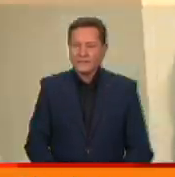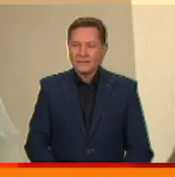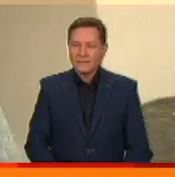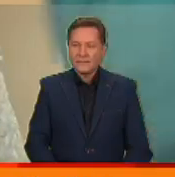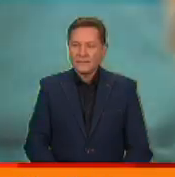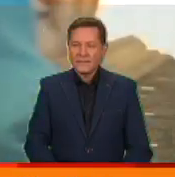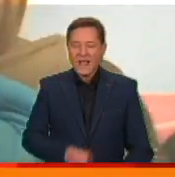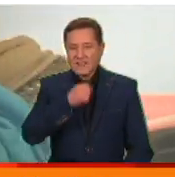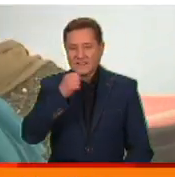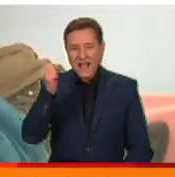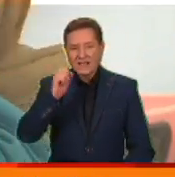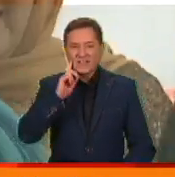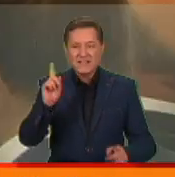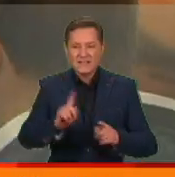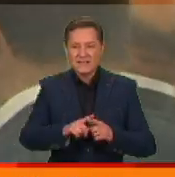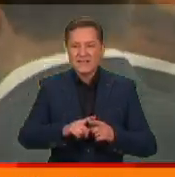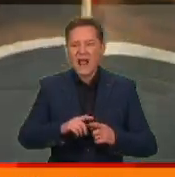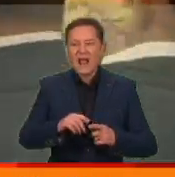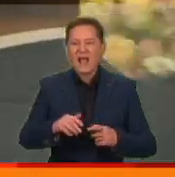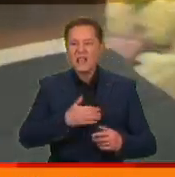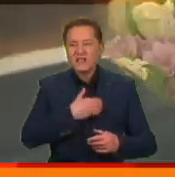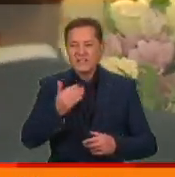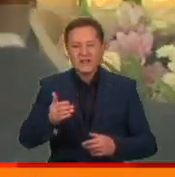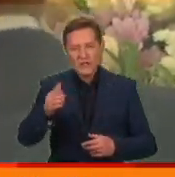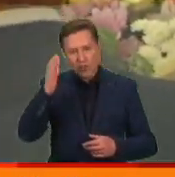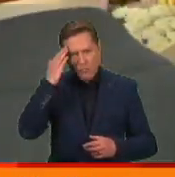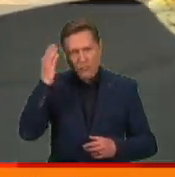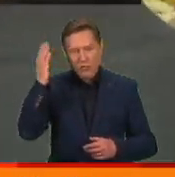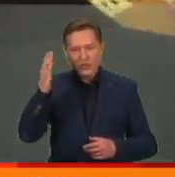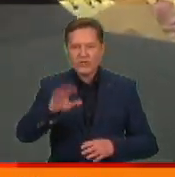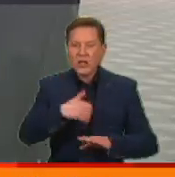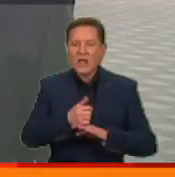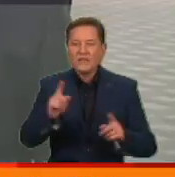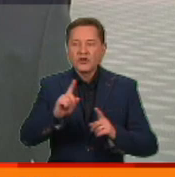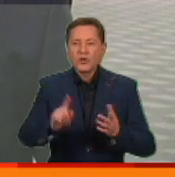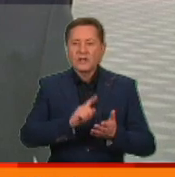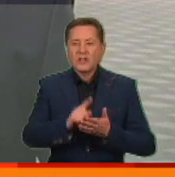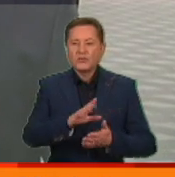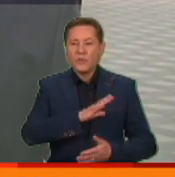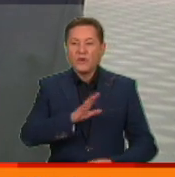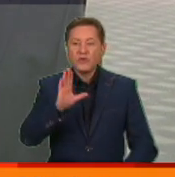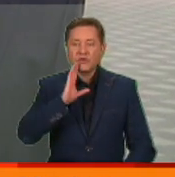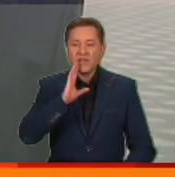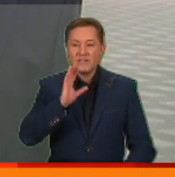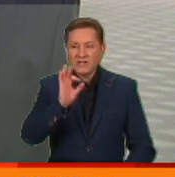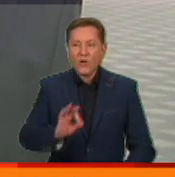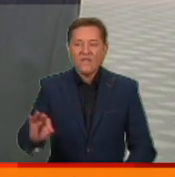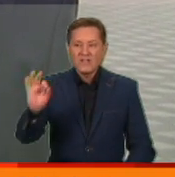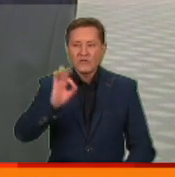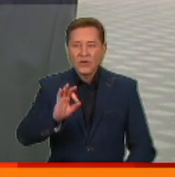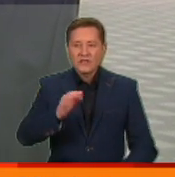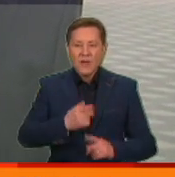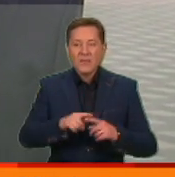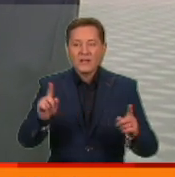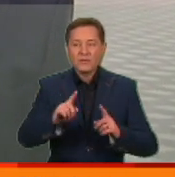Дякую. Старша сестра зичить молодшій Джамалі мудрості. Це найголовніше, що все-таки має бути у жінки, особливо у восточній. Тому